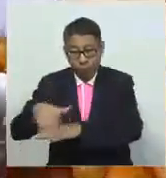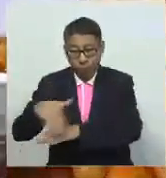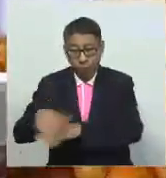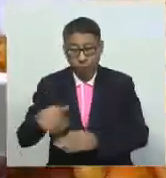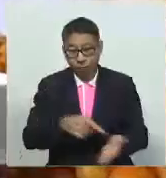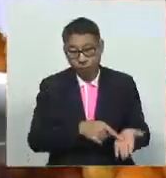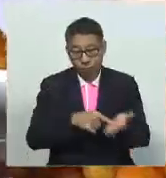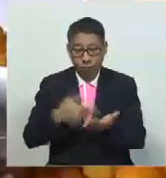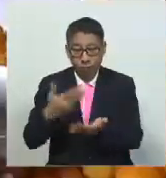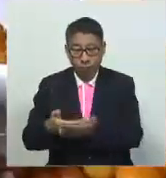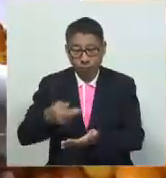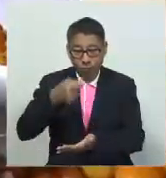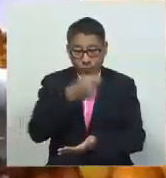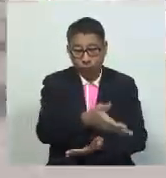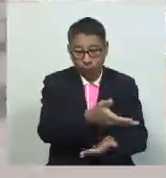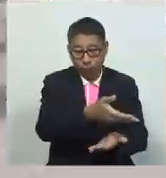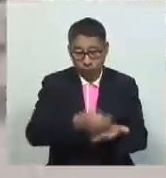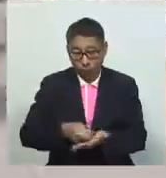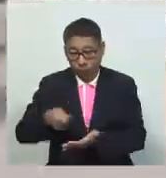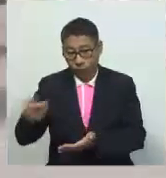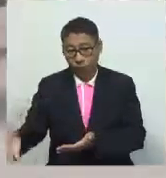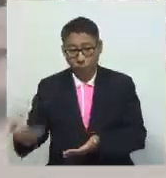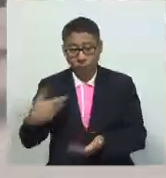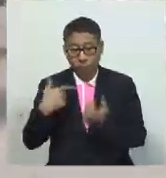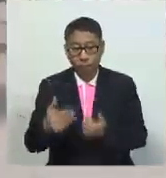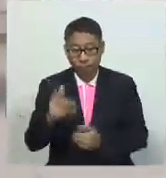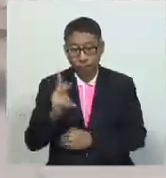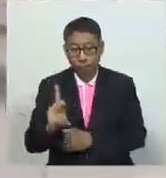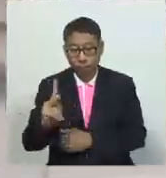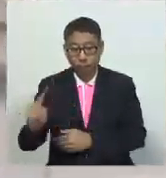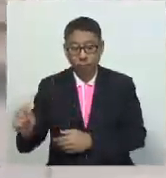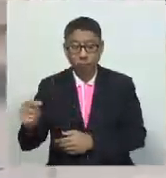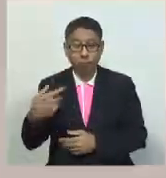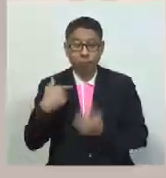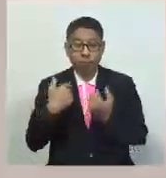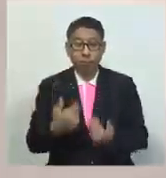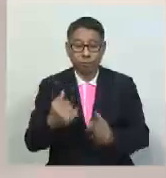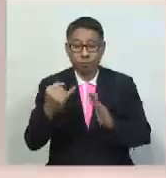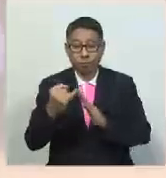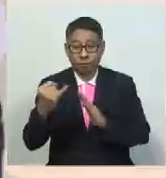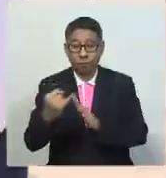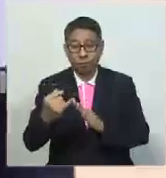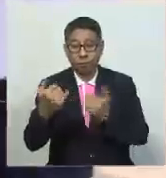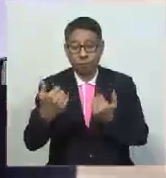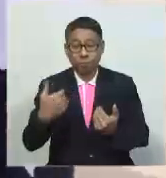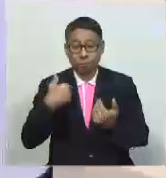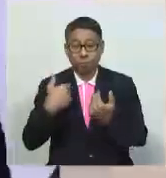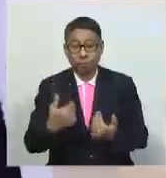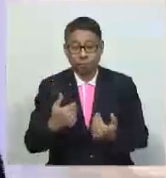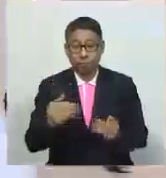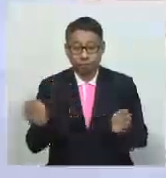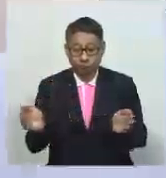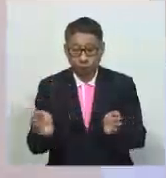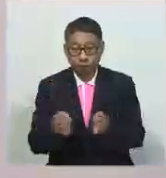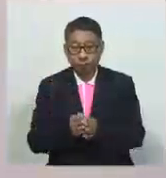ต้องยื่นบัญชีรายรับรายจ่ายในการเลือกตั้งตามที่กำหนดต่อกกต.หรือผู้อำนวยการเลือกตั้งจังหวัดซึ่งประกอบ